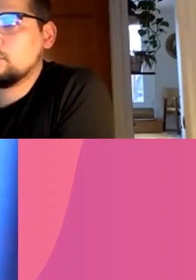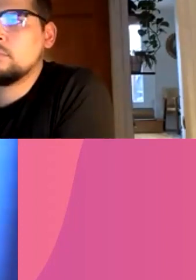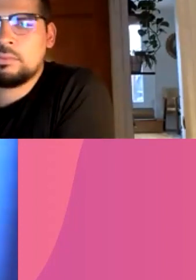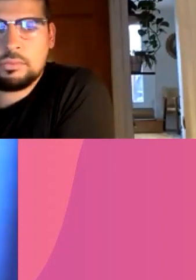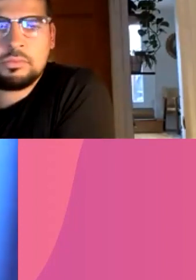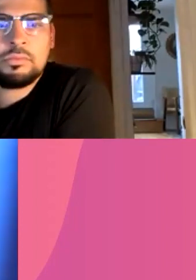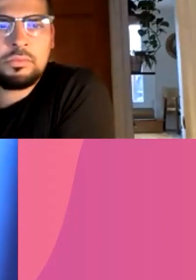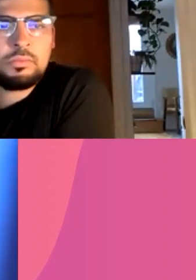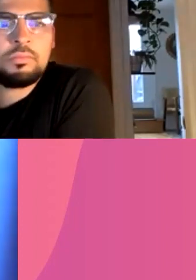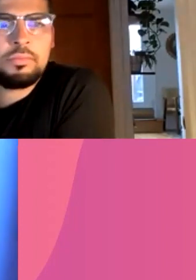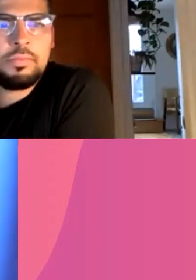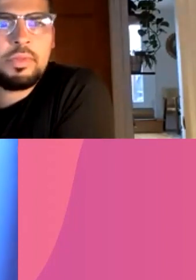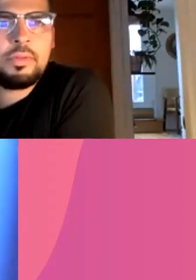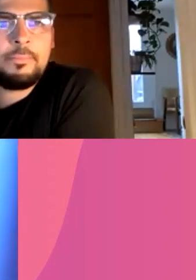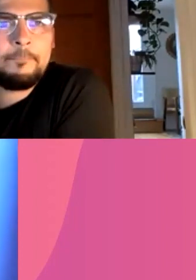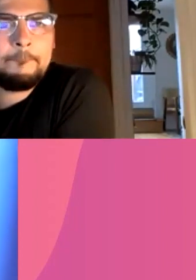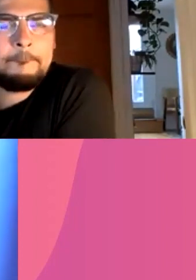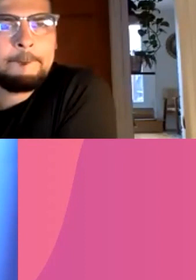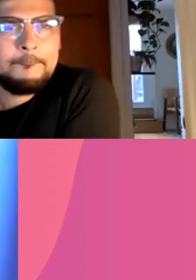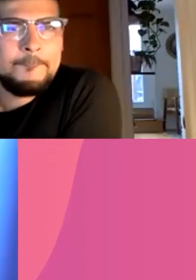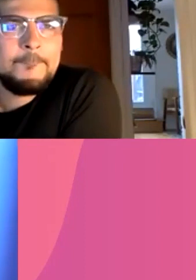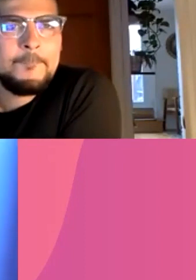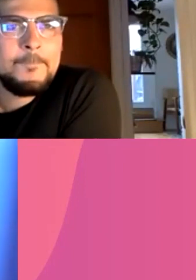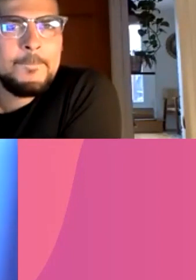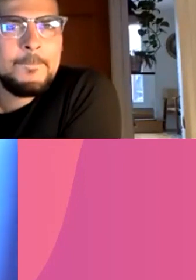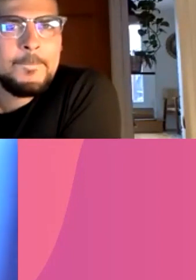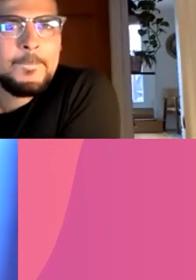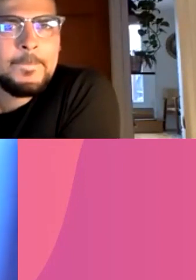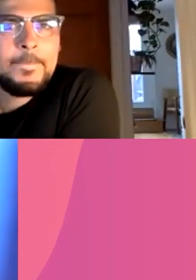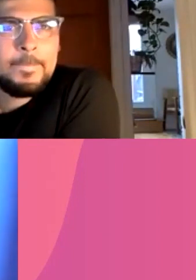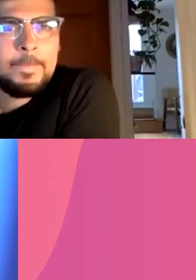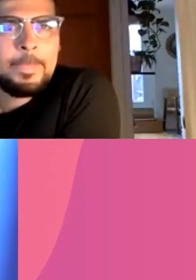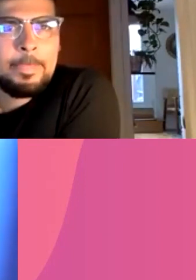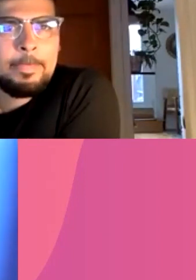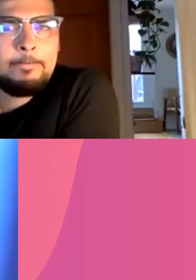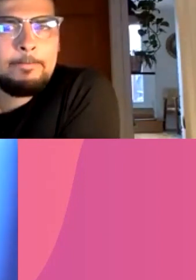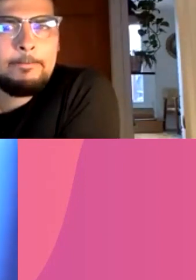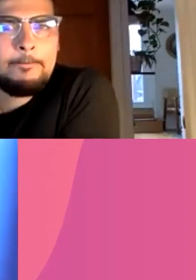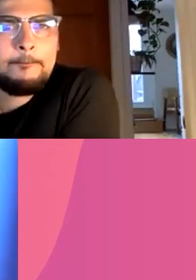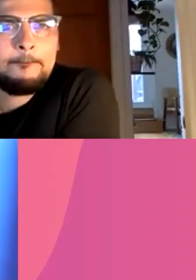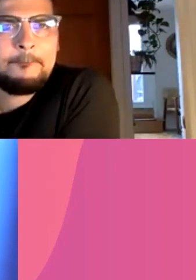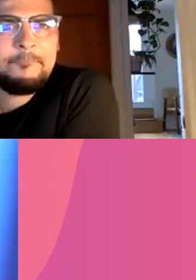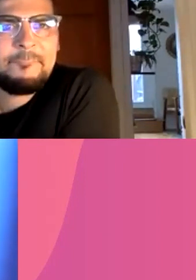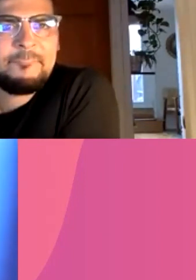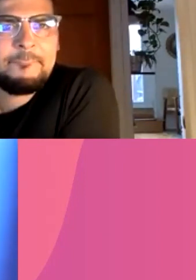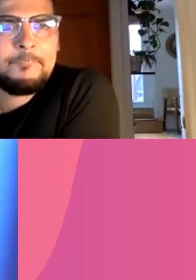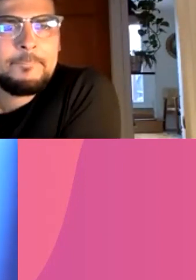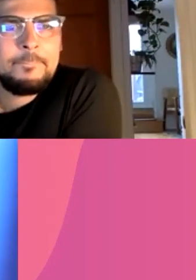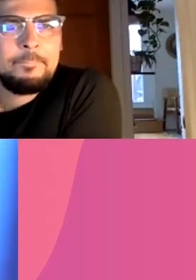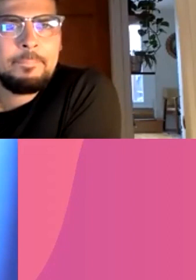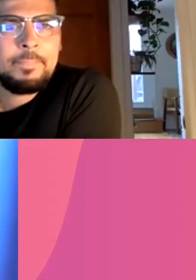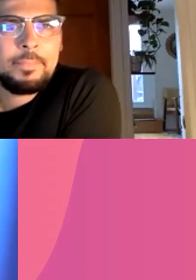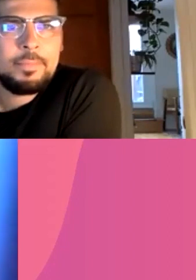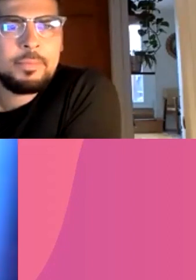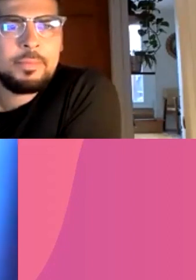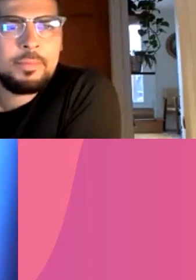qui a ce vécu. Merci. Et si je peux, simplement pour ajouter quelque chose, vous avez soulevé un bon point. Récemment, il y